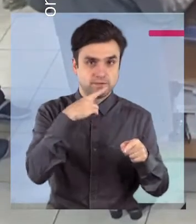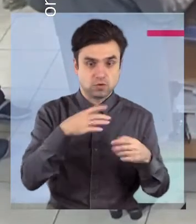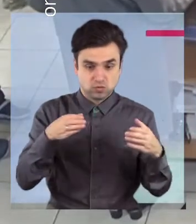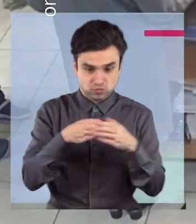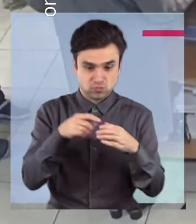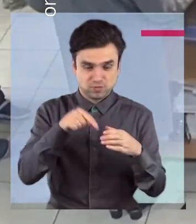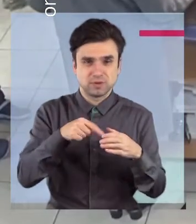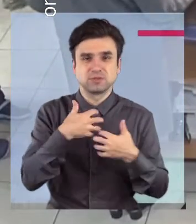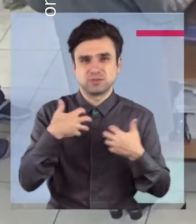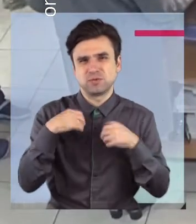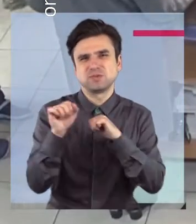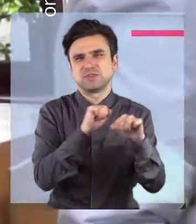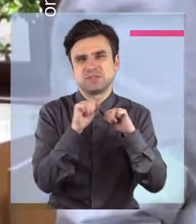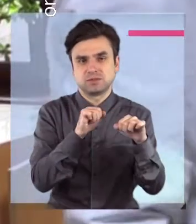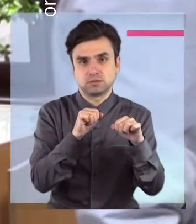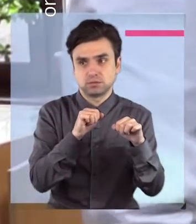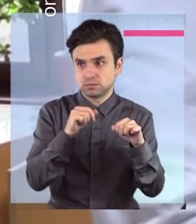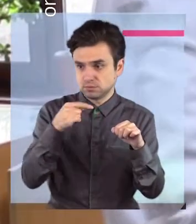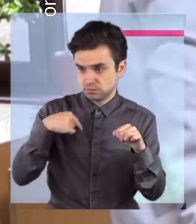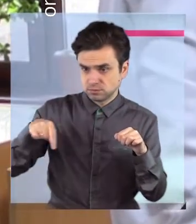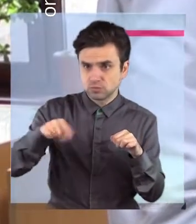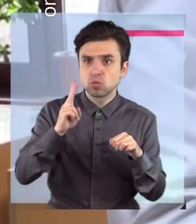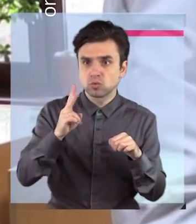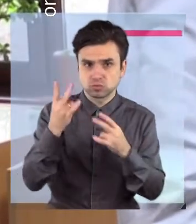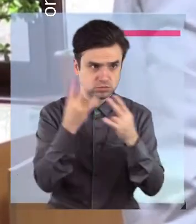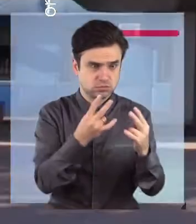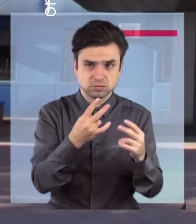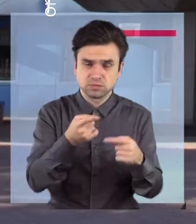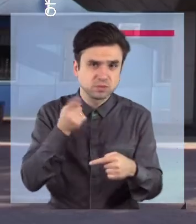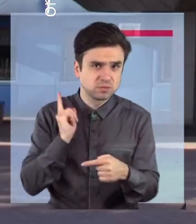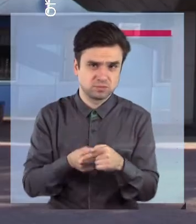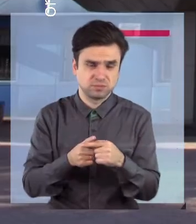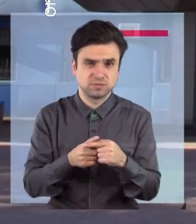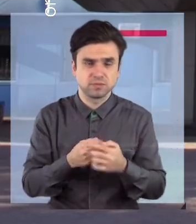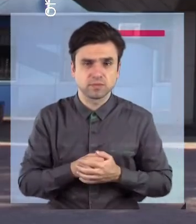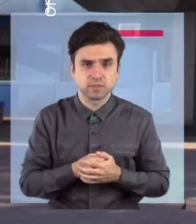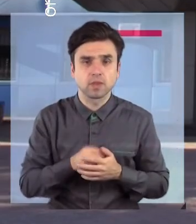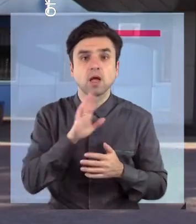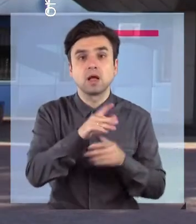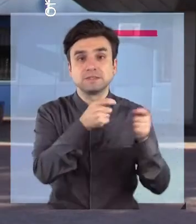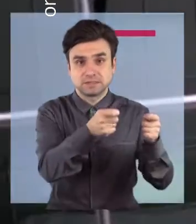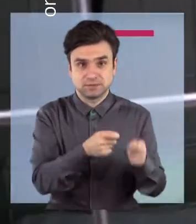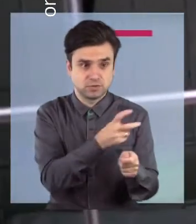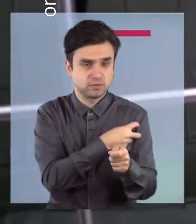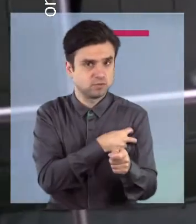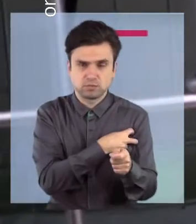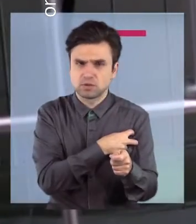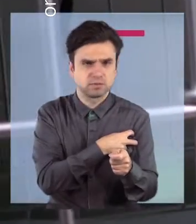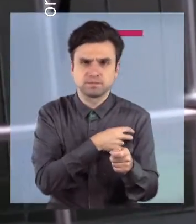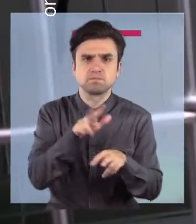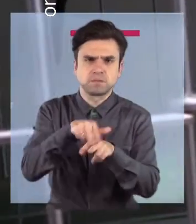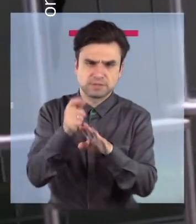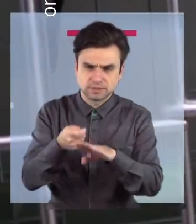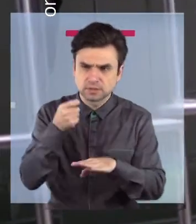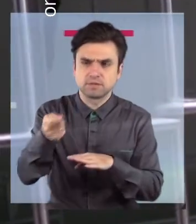права чотирилапих в обличчя вони не знають. А завідувач клініки довго не розмислював і вже написав заяву до поліції. Інна